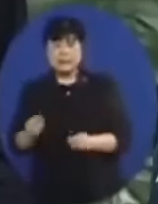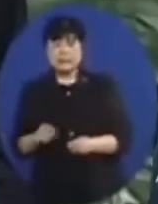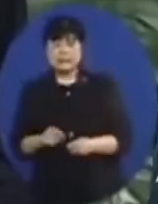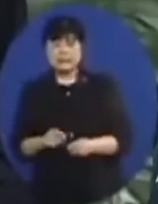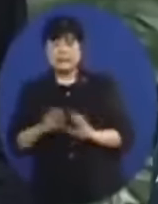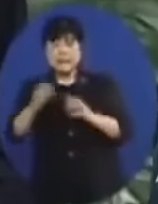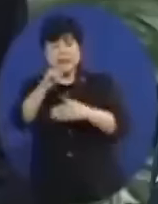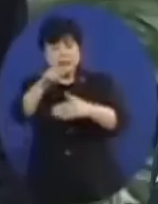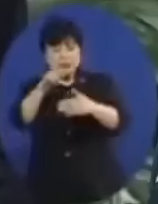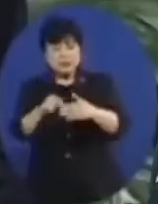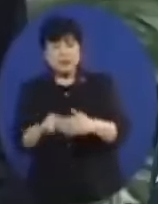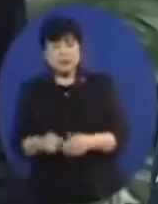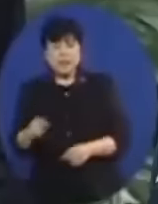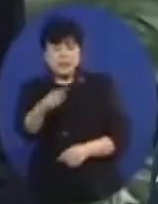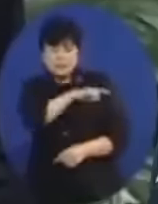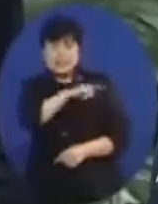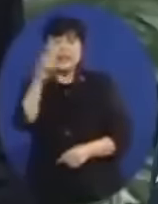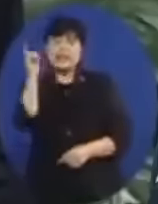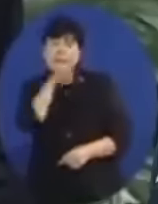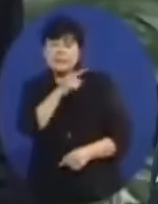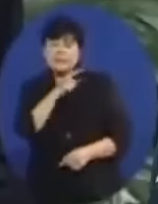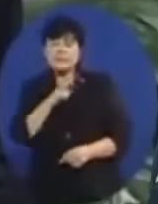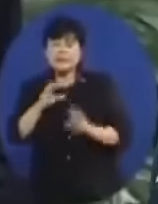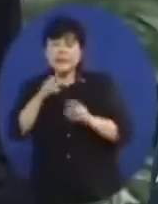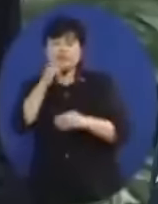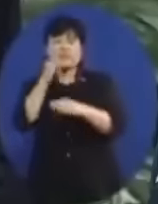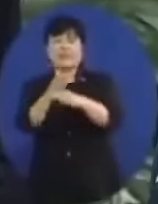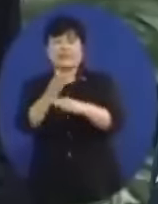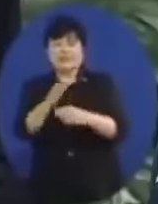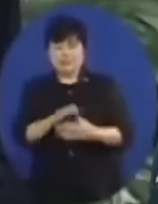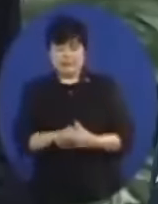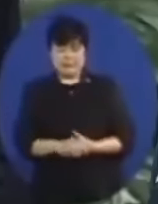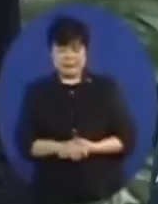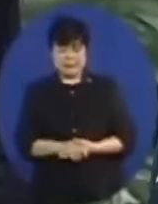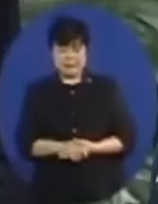중에서 가장 악한 나라 아닙니까?